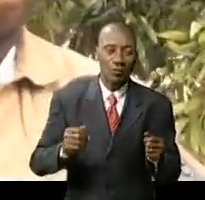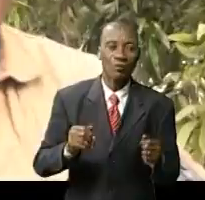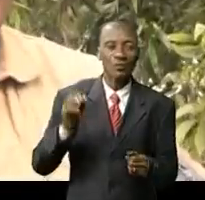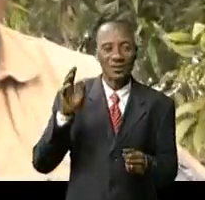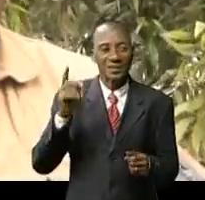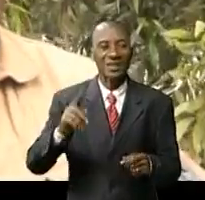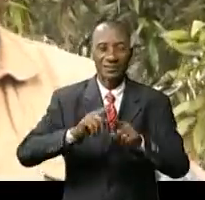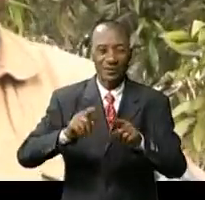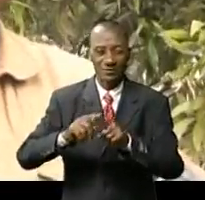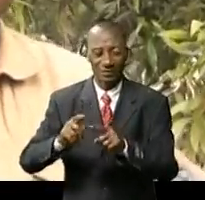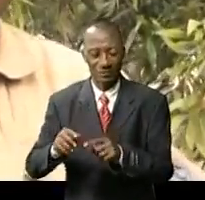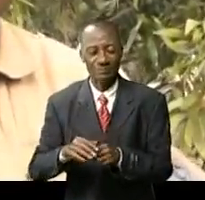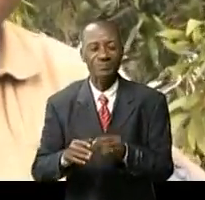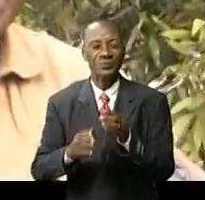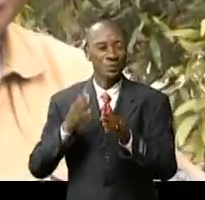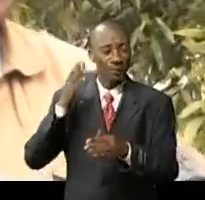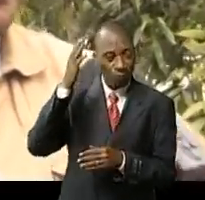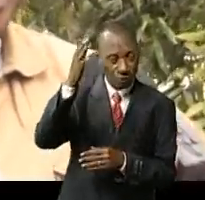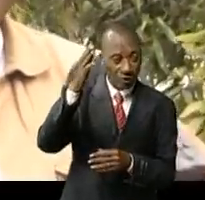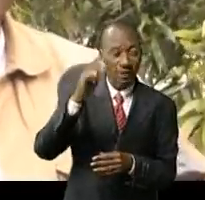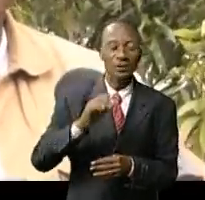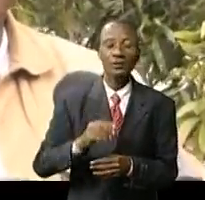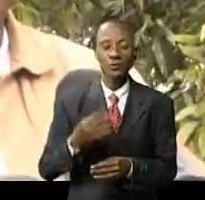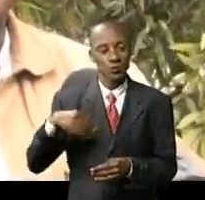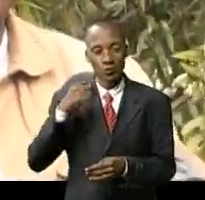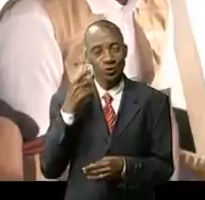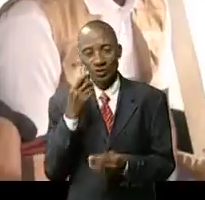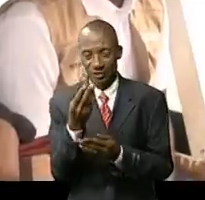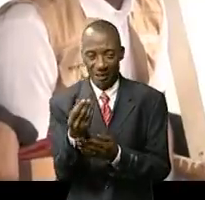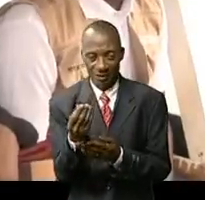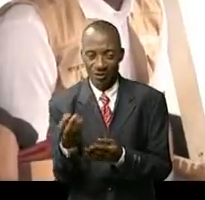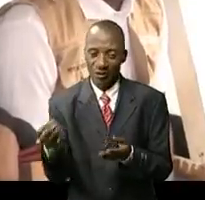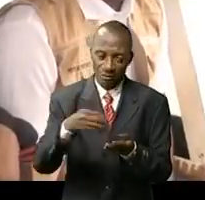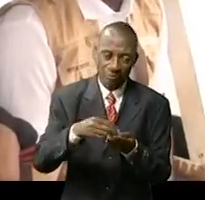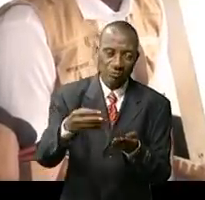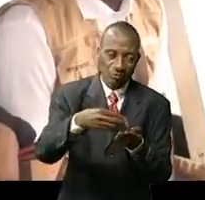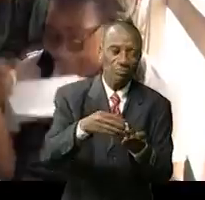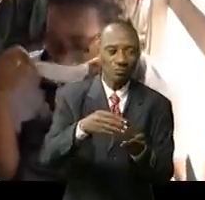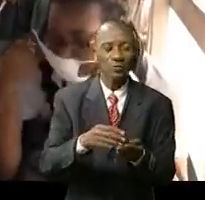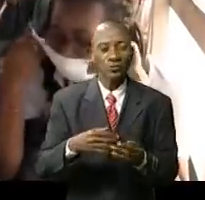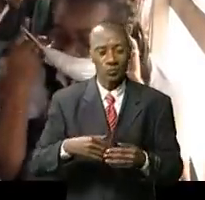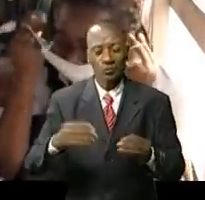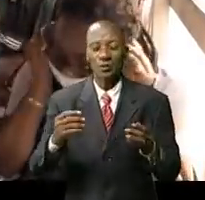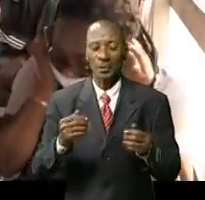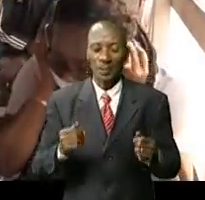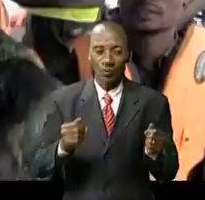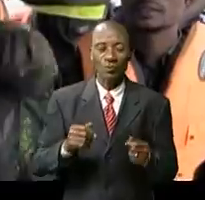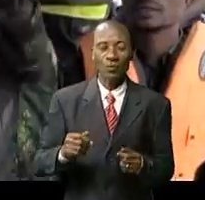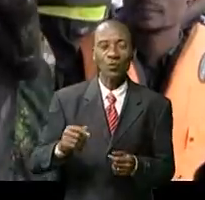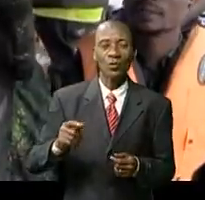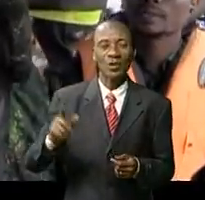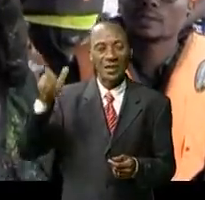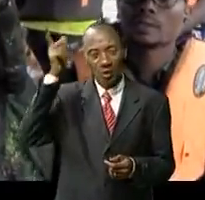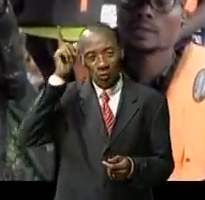Sembao. Les prochaines communes, en fonction des moyens que nous aurons, nous sommes en train justement de vouloir l'étendre. Déjà les communes voisines de Kinshasa, Barumbu, Lingwala, mais Makala aussi est